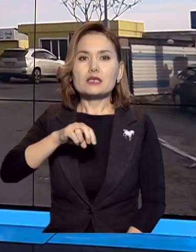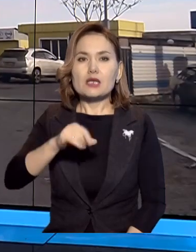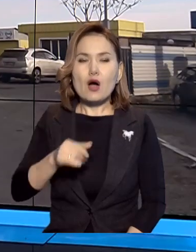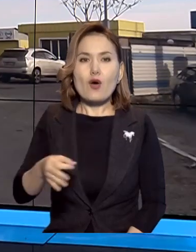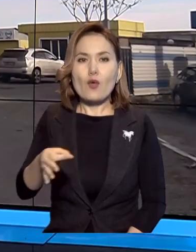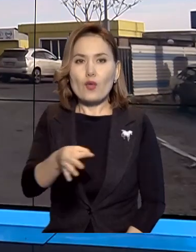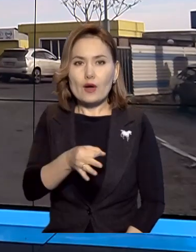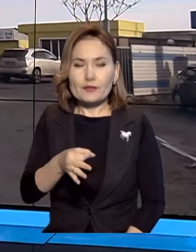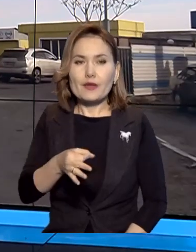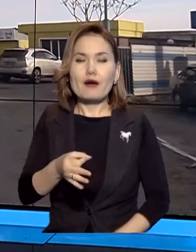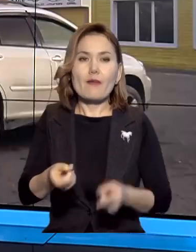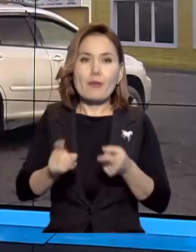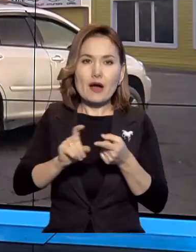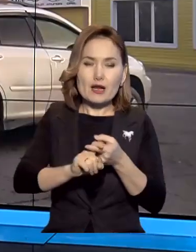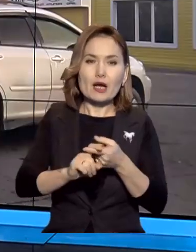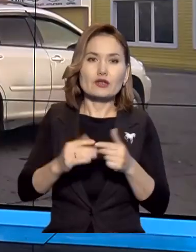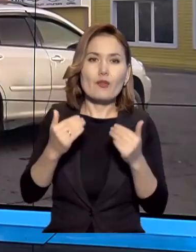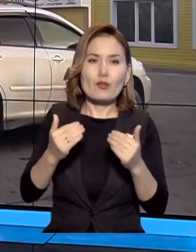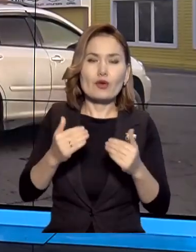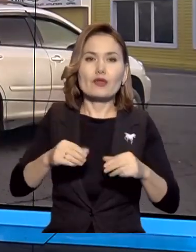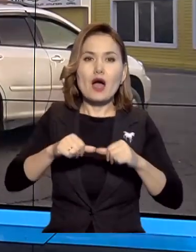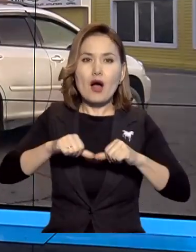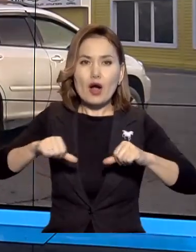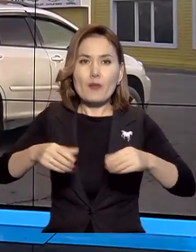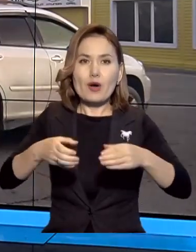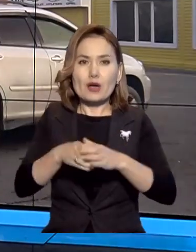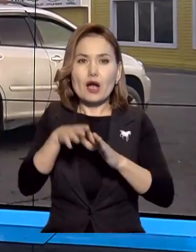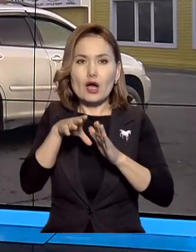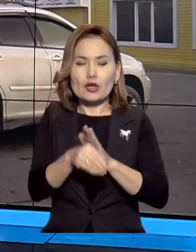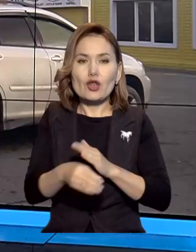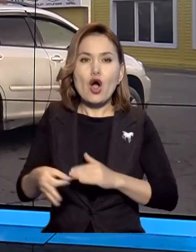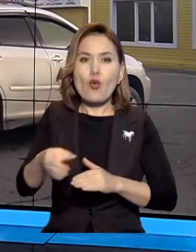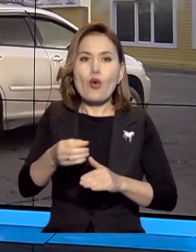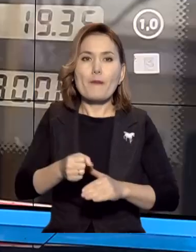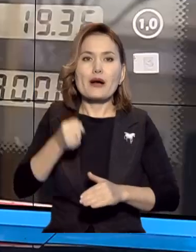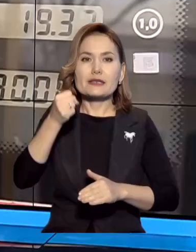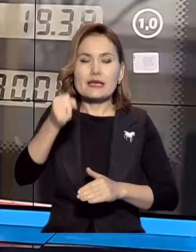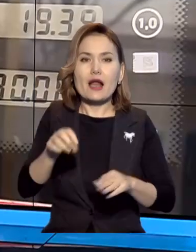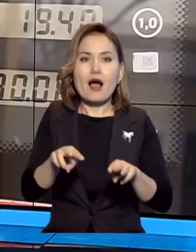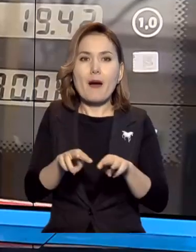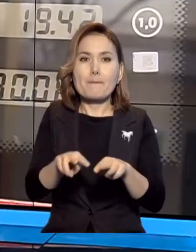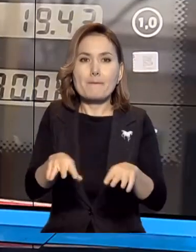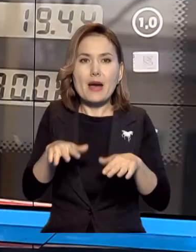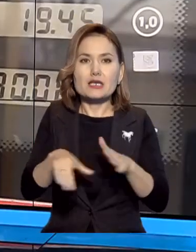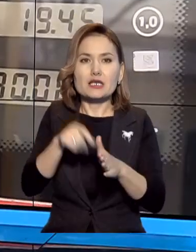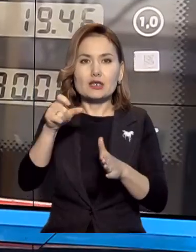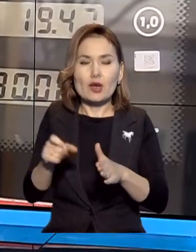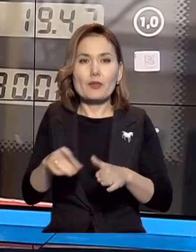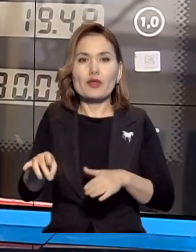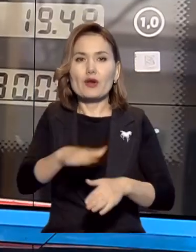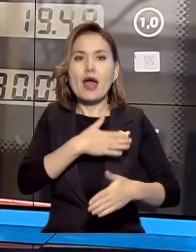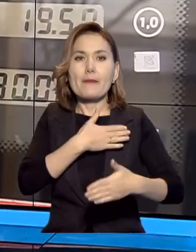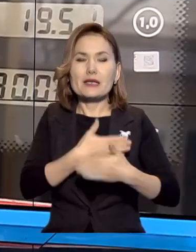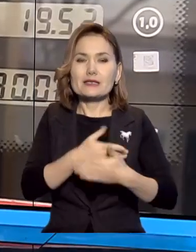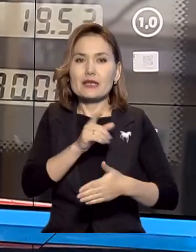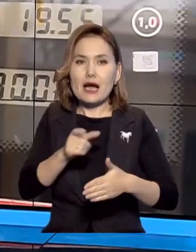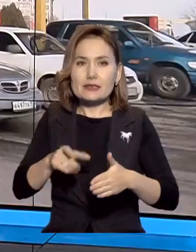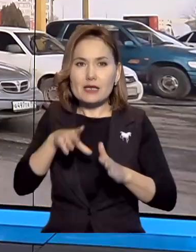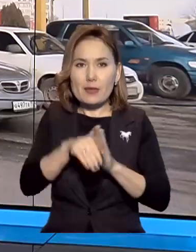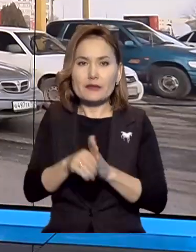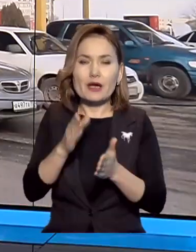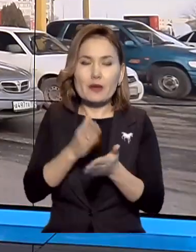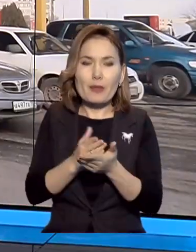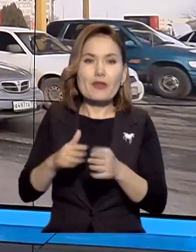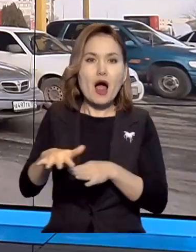Маңғыстаудағы ахуалға байланысты қоғамдық штаб құрылған еді. Оның құрамында облыстан сайланған мәжіліс депутаттары мен өңірдің белсенді азаматтары бар.